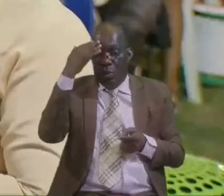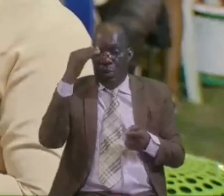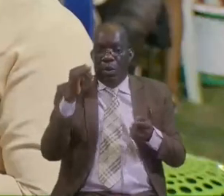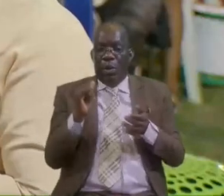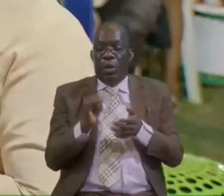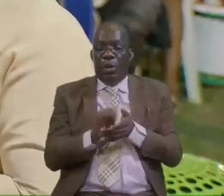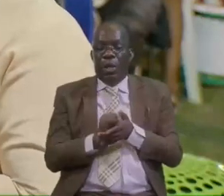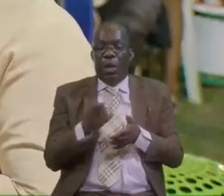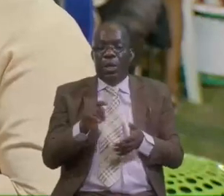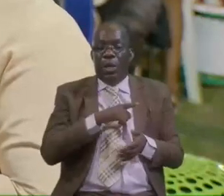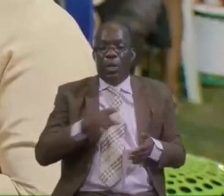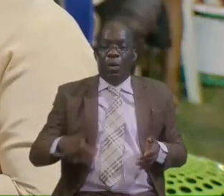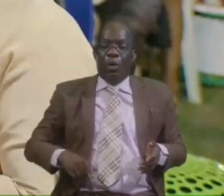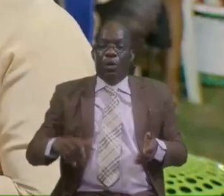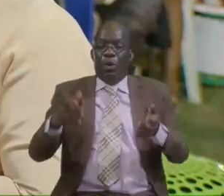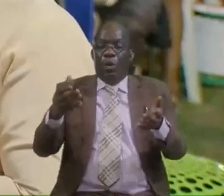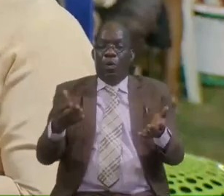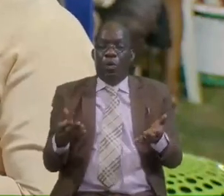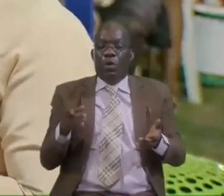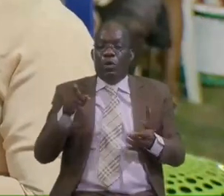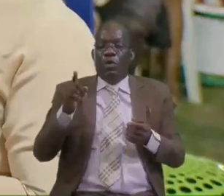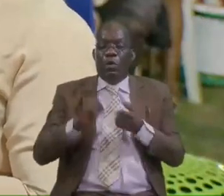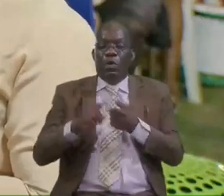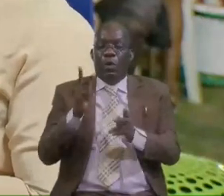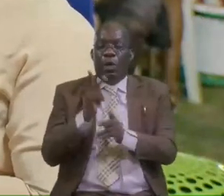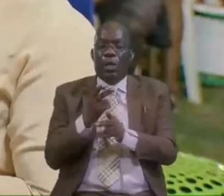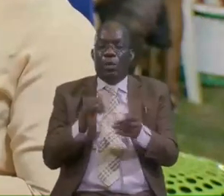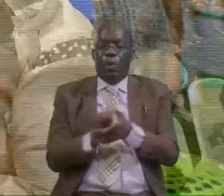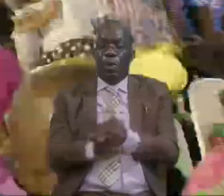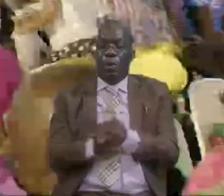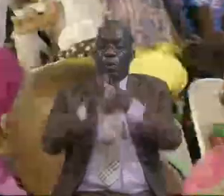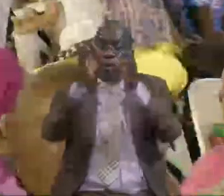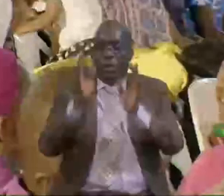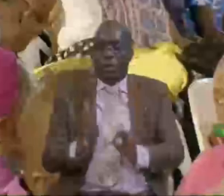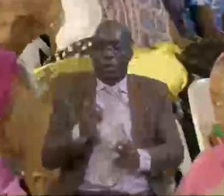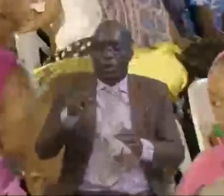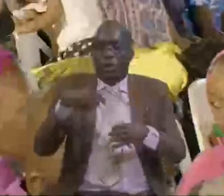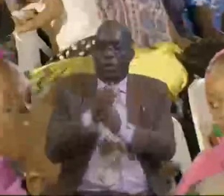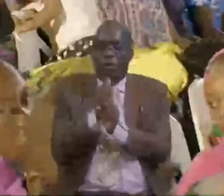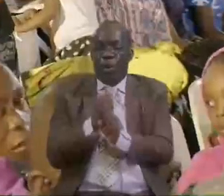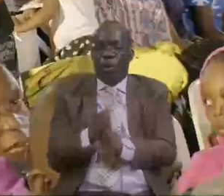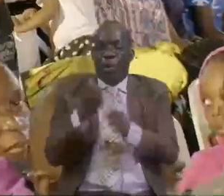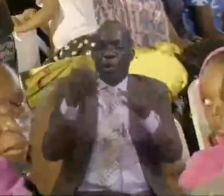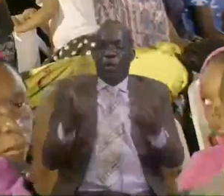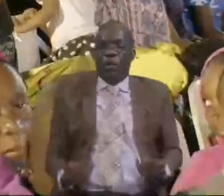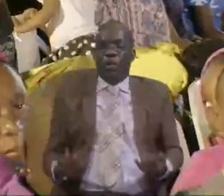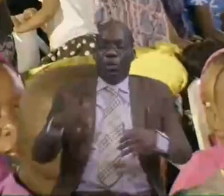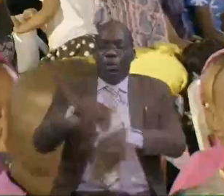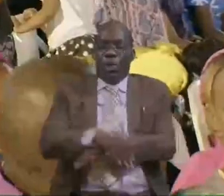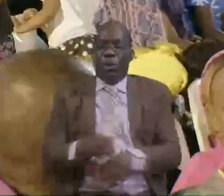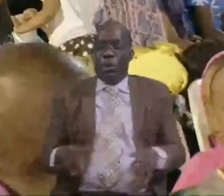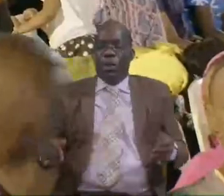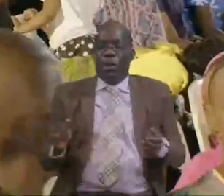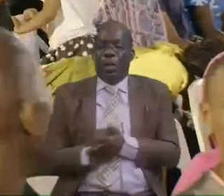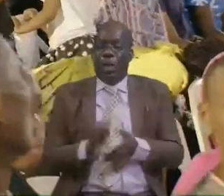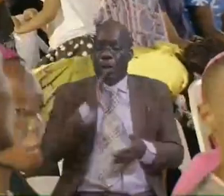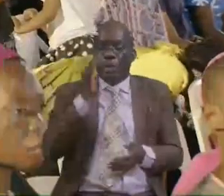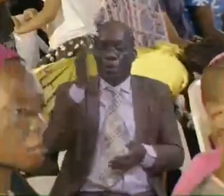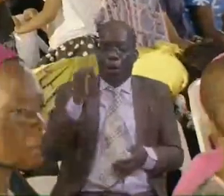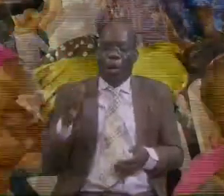Sachez que le Seigneur veut que vous maintenez la décision que vous avez prise ce soir. Et c'est pourquoi il